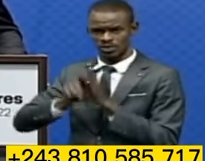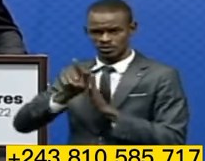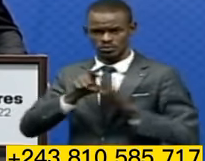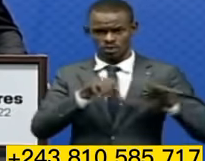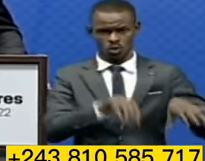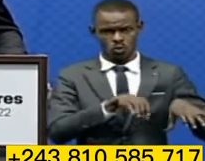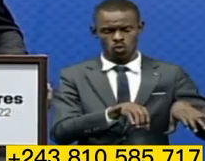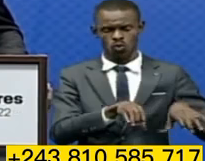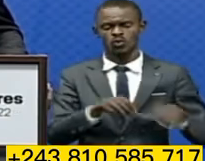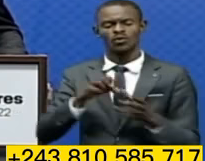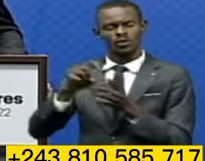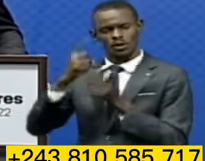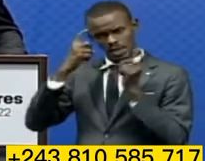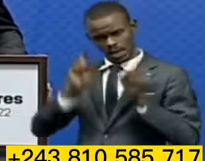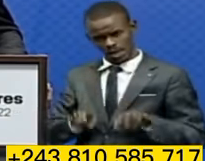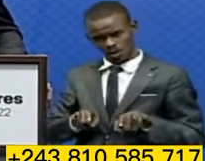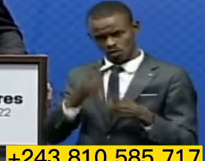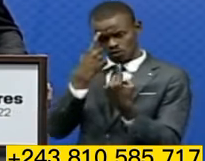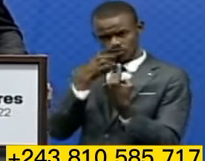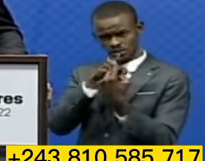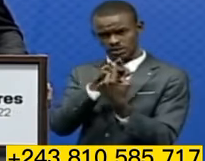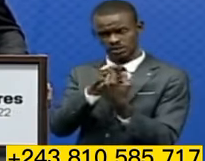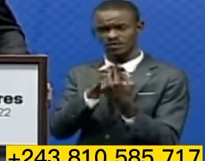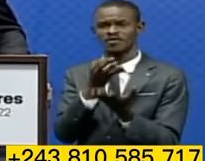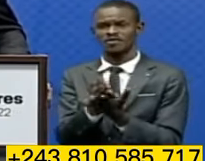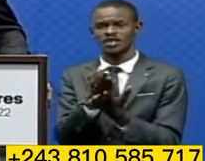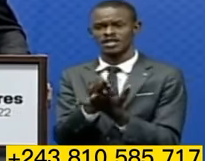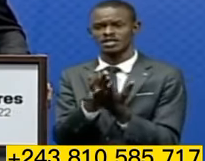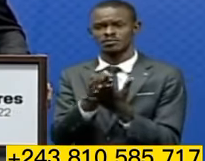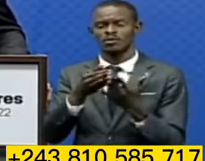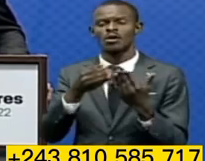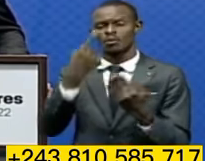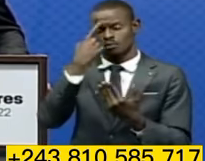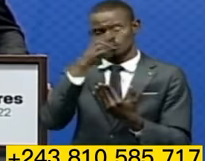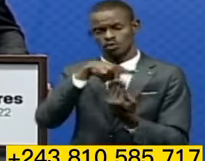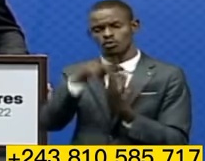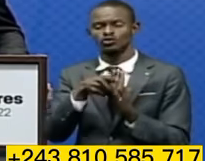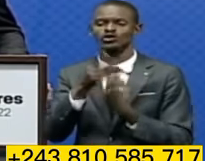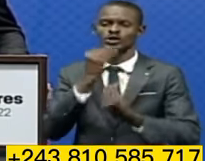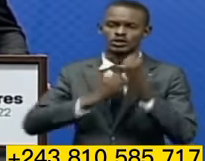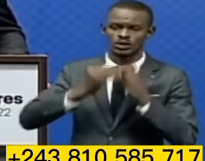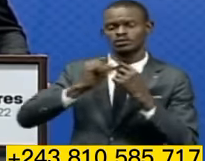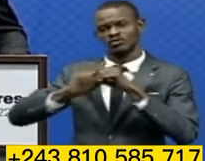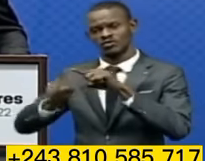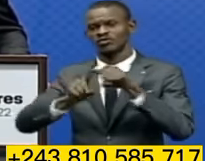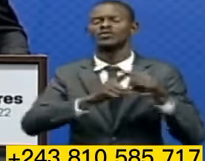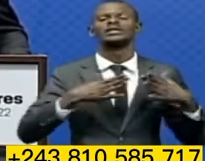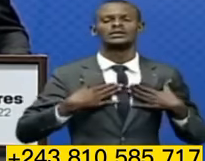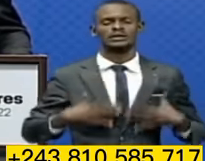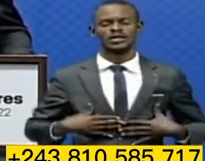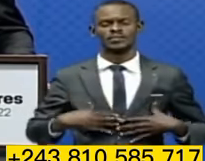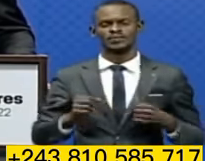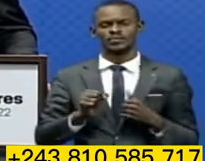la République démocratique du Congo au titre du financement additionnel du projet multisectoriel de nutrition et de santé. Le